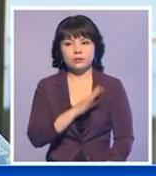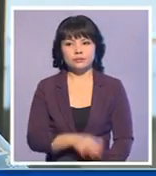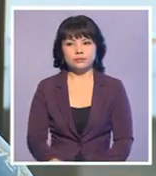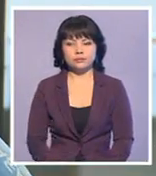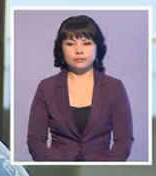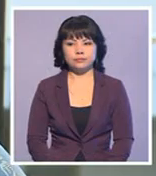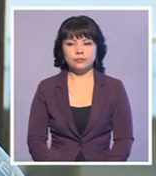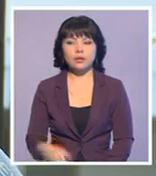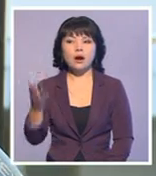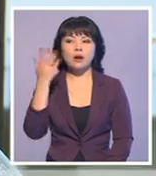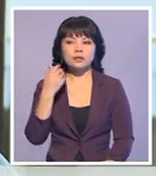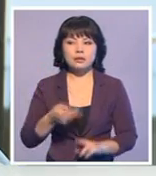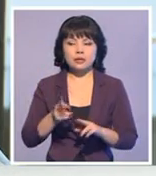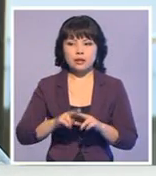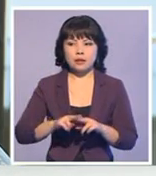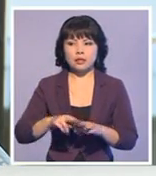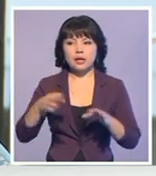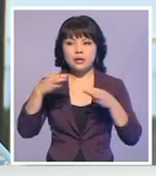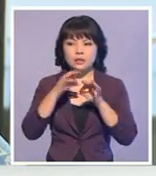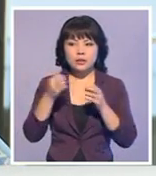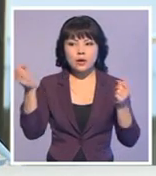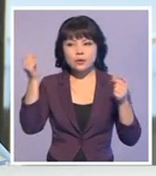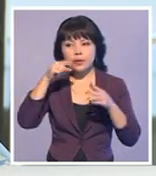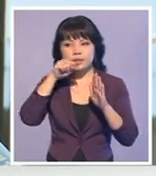Нарықты зерттеген кезде жаңағы нақты